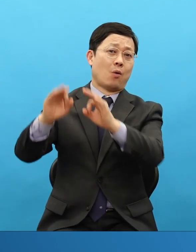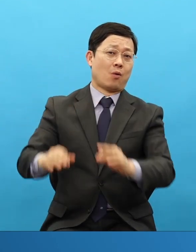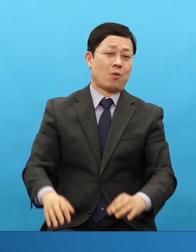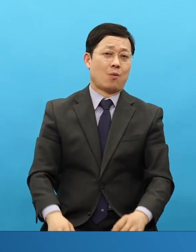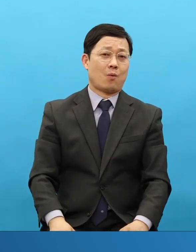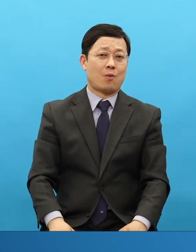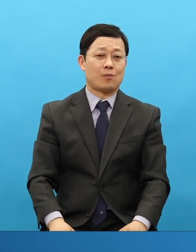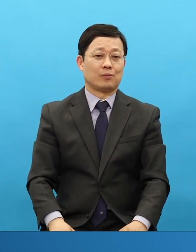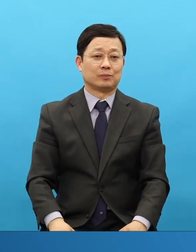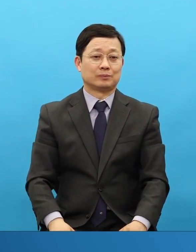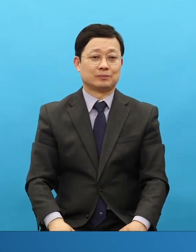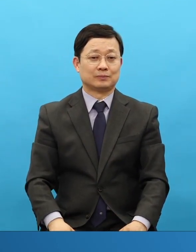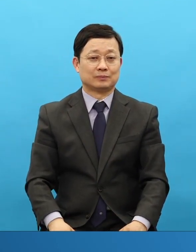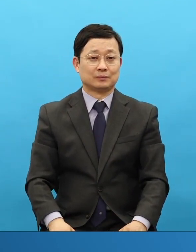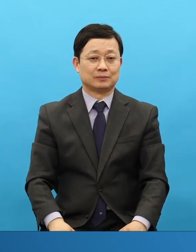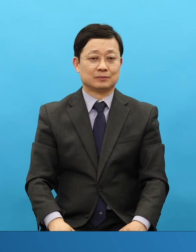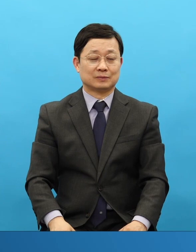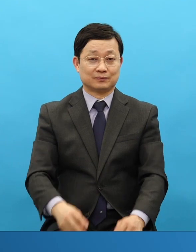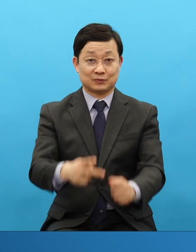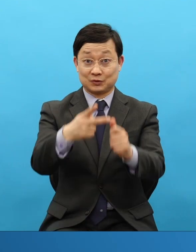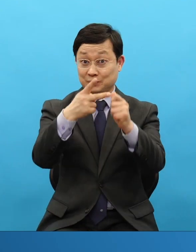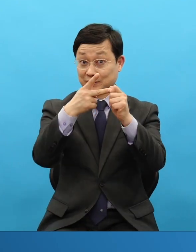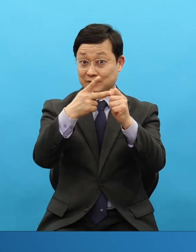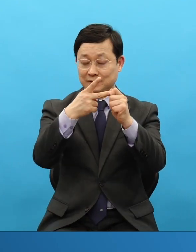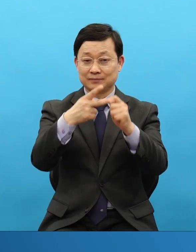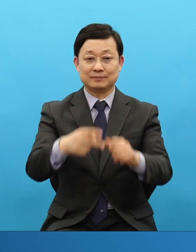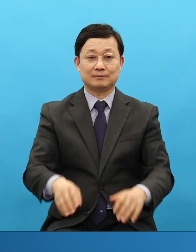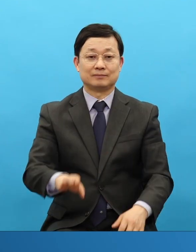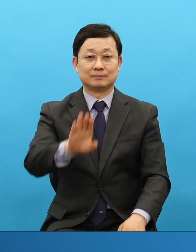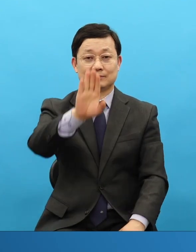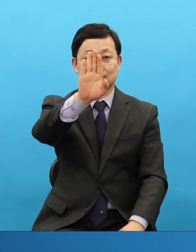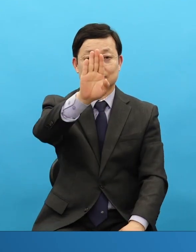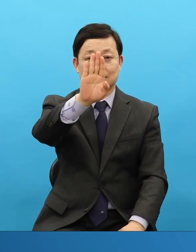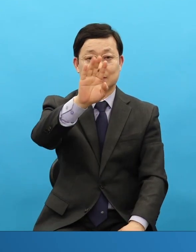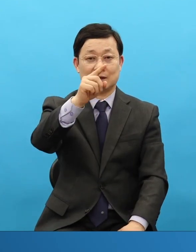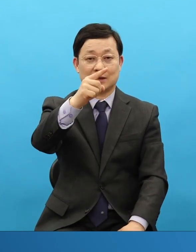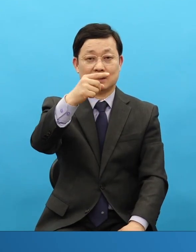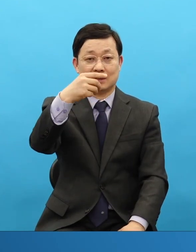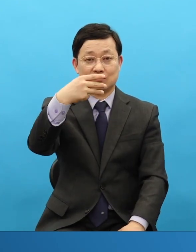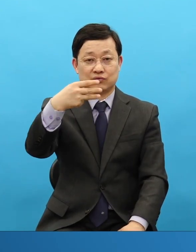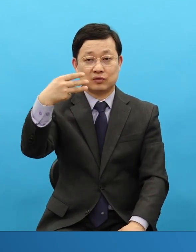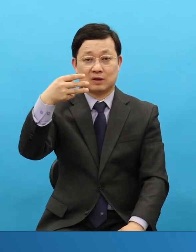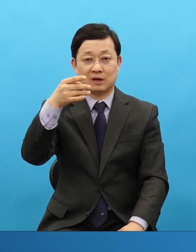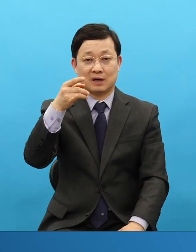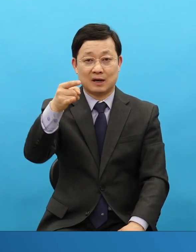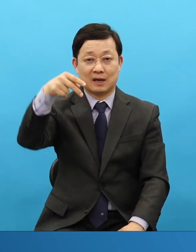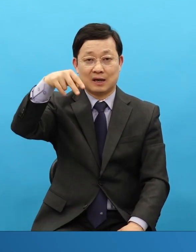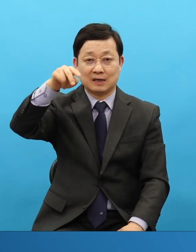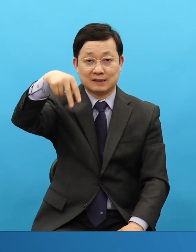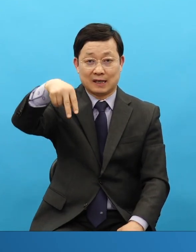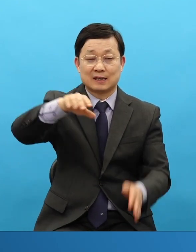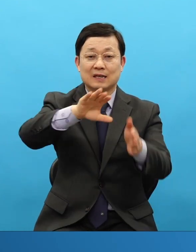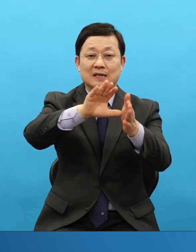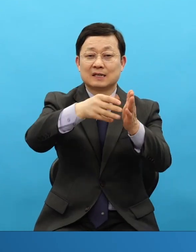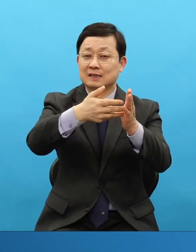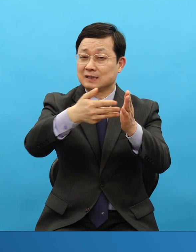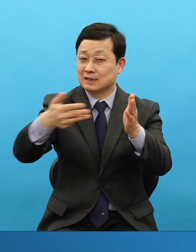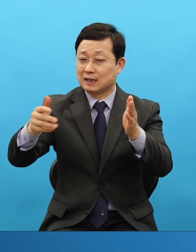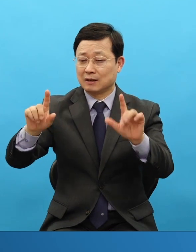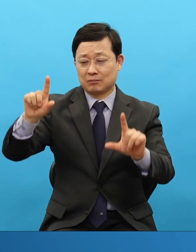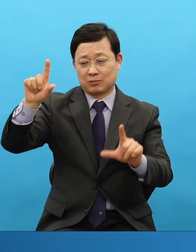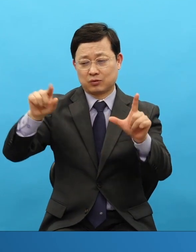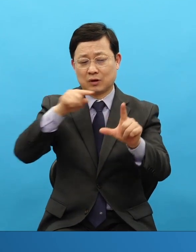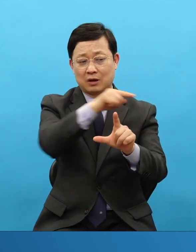plan. 자, 시대마다 보세요. Age by age. 블레셋 시대 In the age of Philistia, 똑같습니다. it's the same